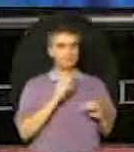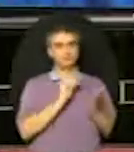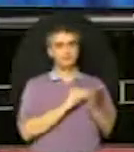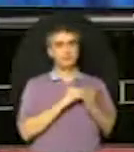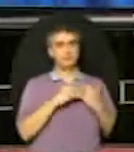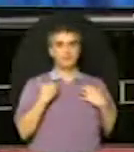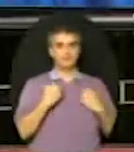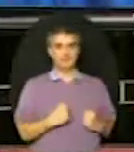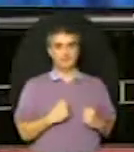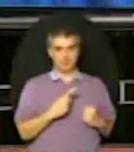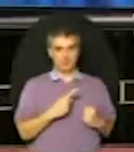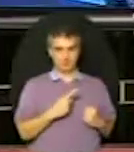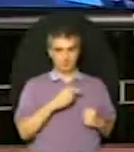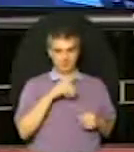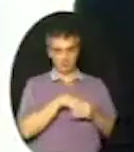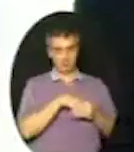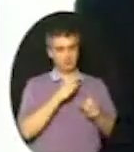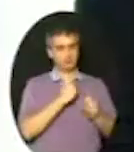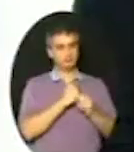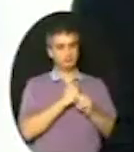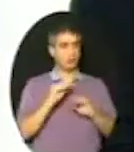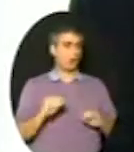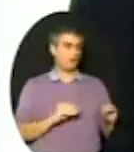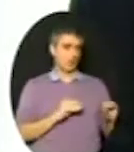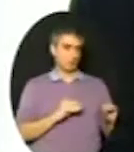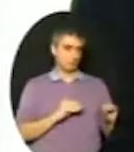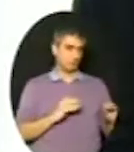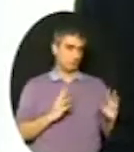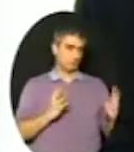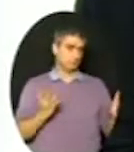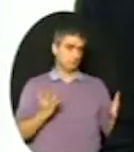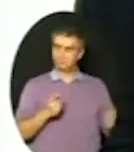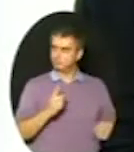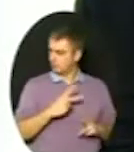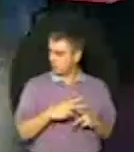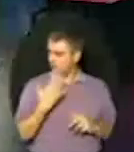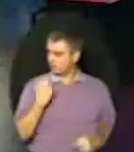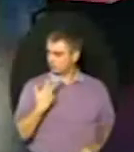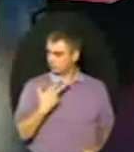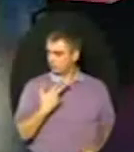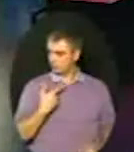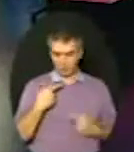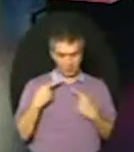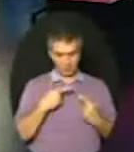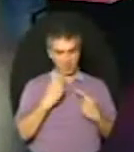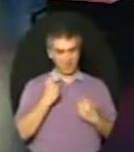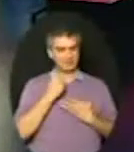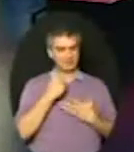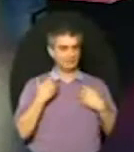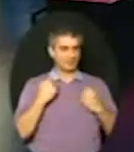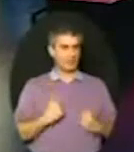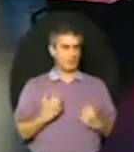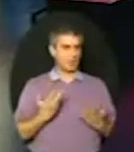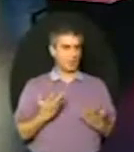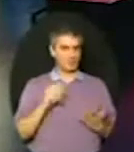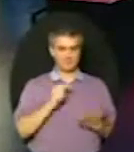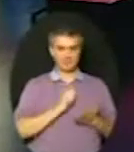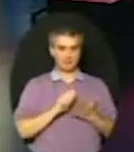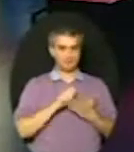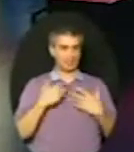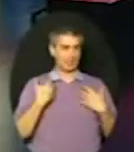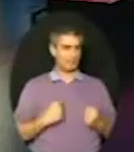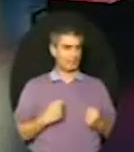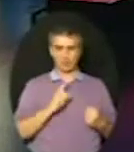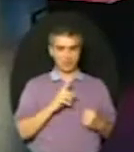לצרכי ביטחון, שם יתבצעו העברות. רק לפני שלושה שבועות רבו פה על תקציב הביטחון, ומשרד